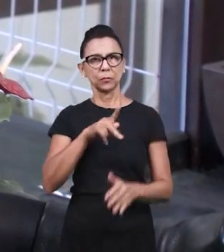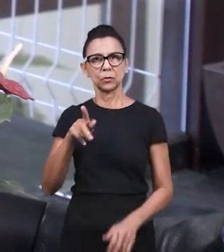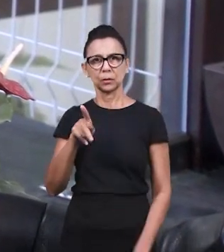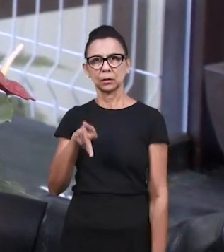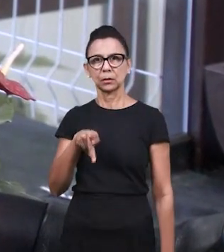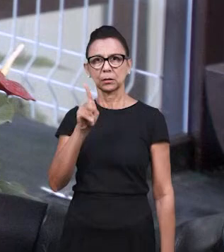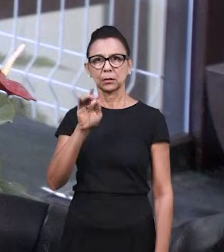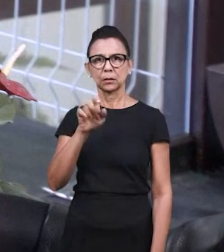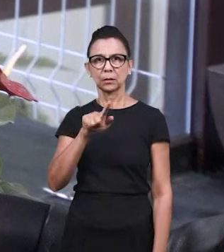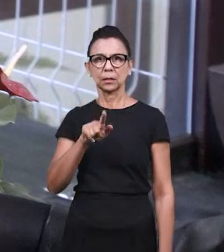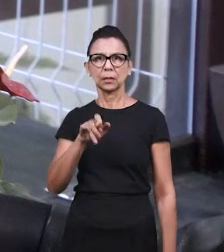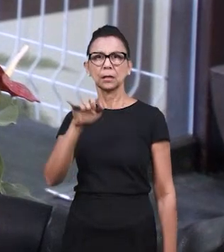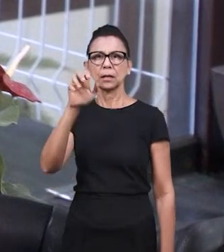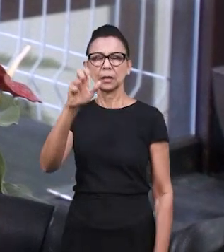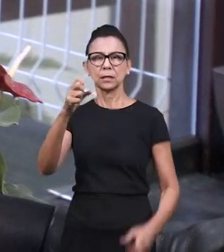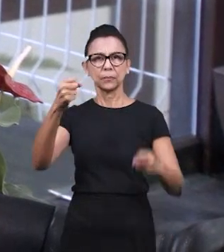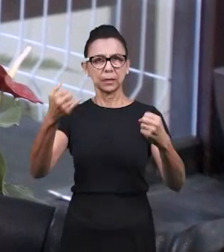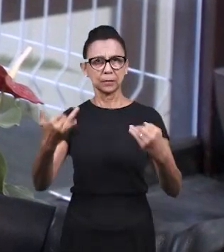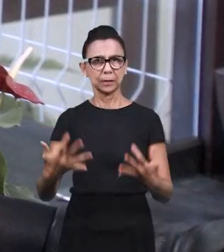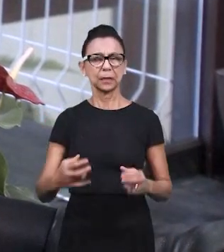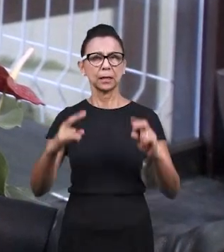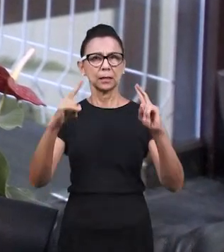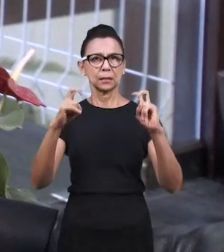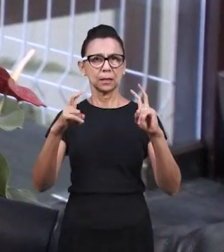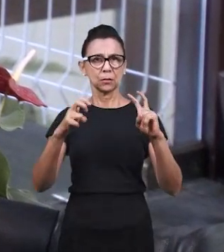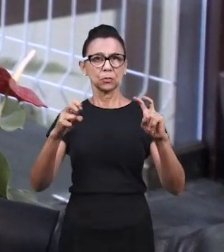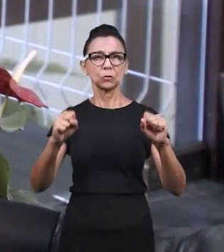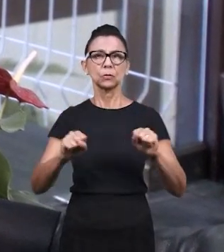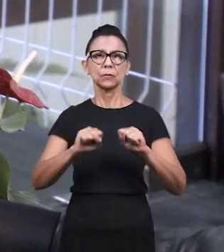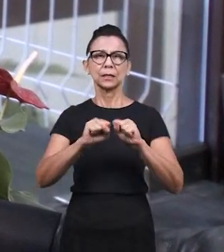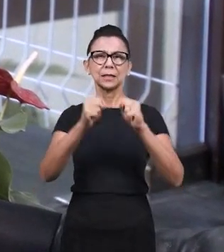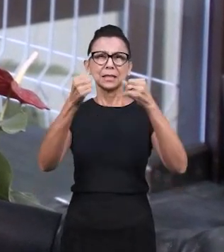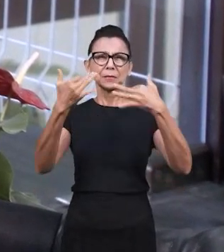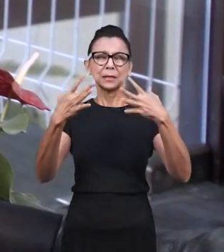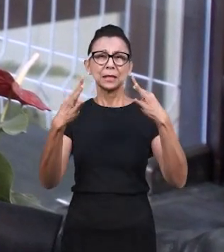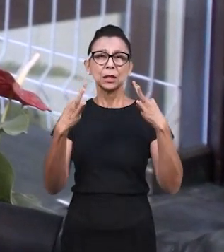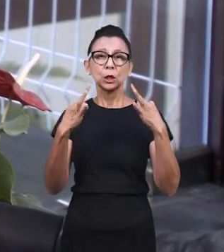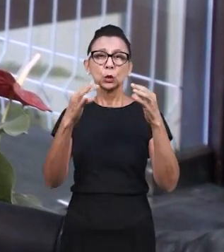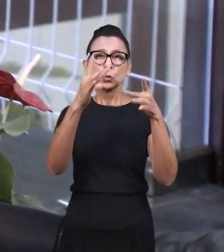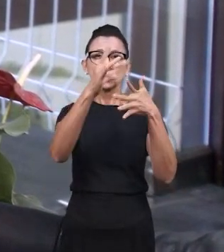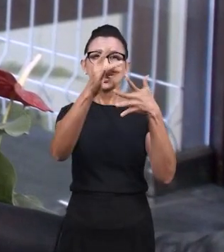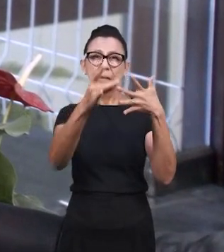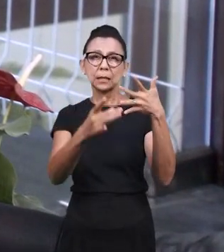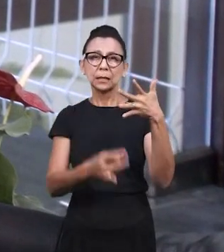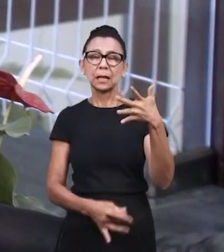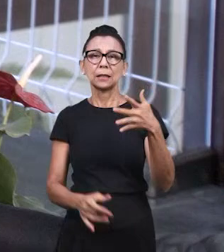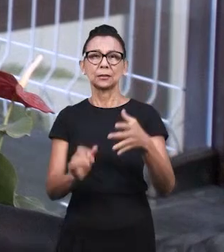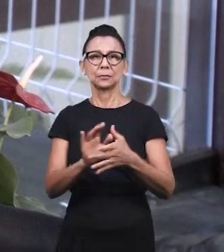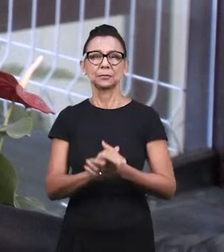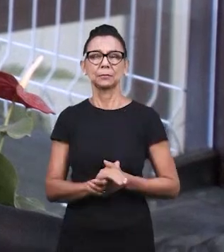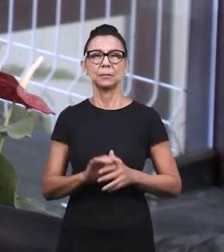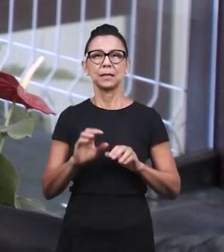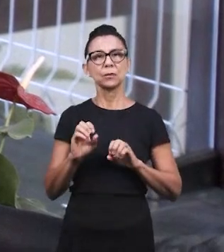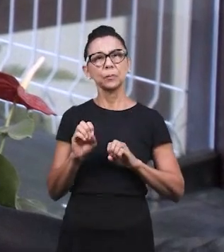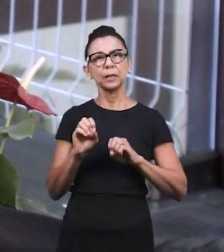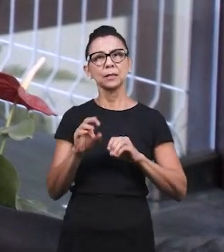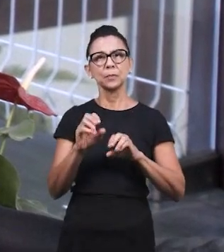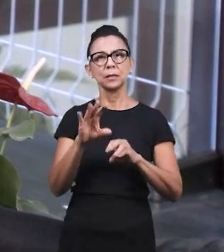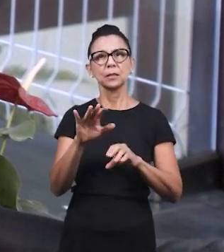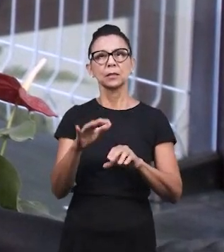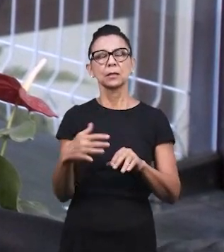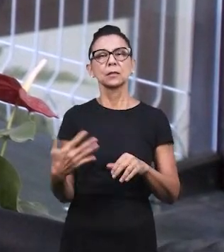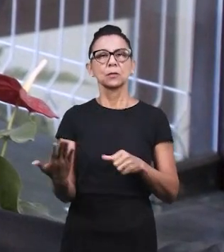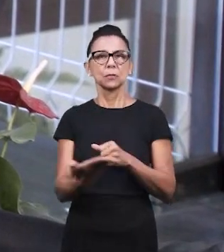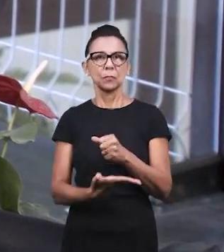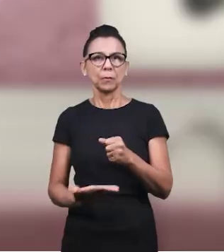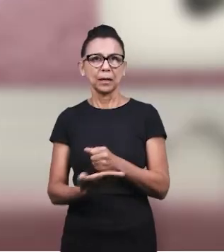la professeure Kezia Nunes va aborder ce sujet, éclairer tous les niveaux d'éducation, depuis l'éducation de